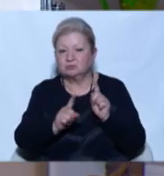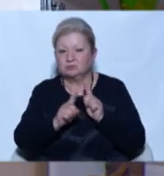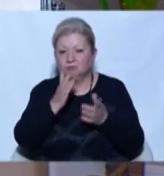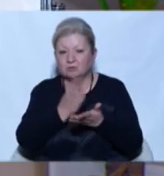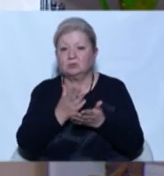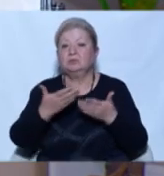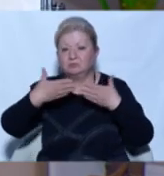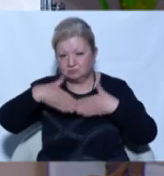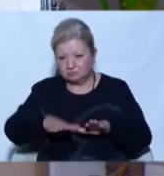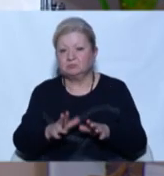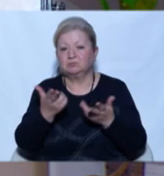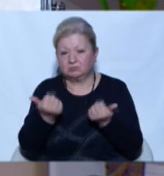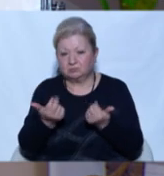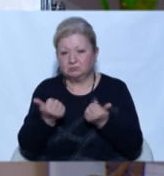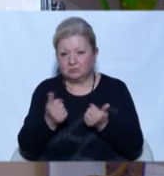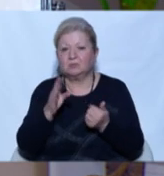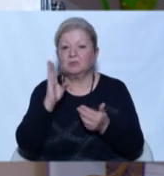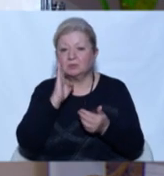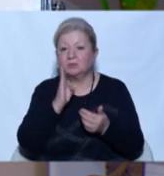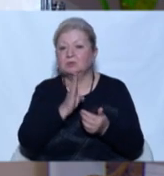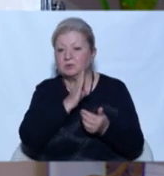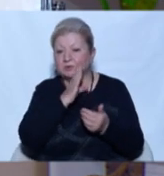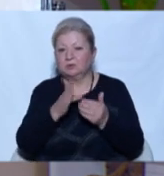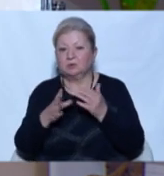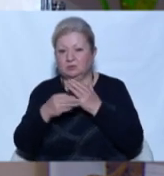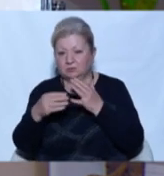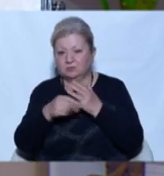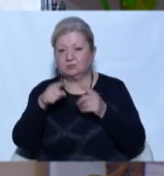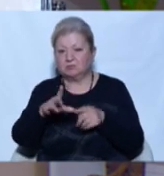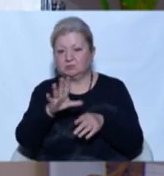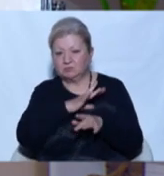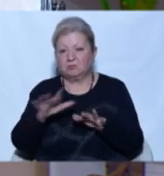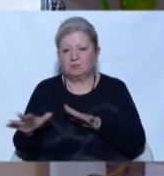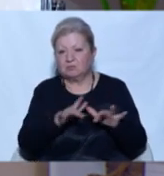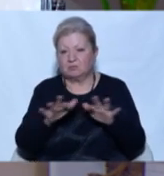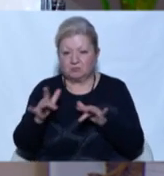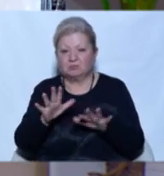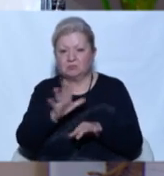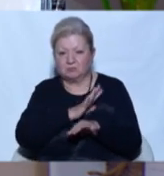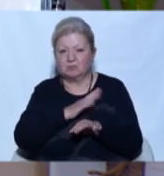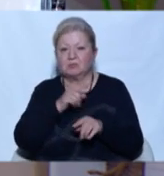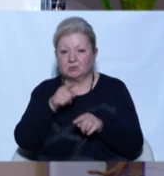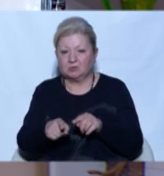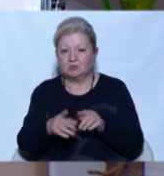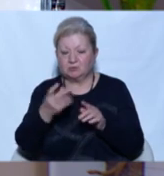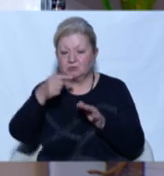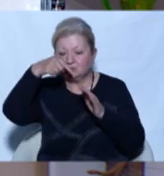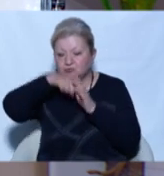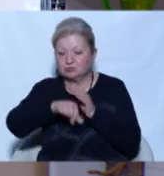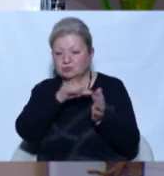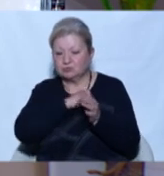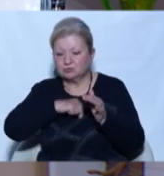gitsadiach, dedamitsaze, chmeletma, ganitsada mozrauba, da esaris misi shinagani